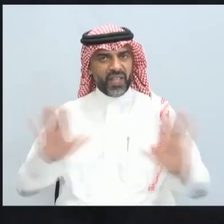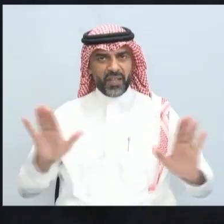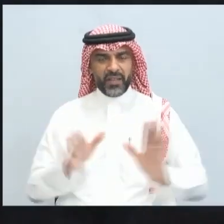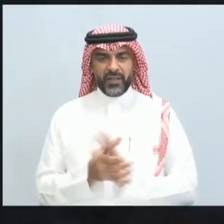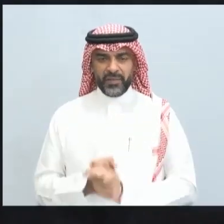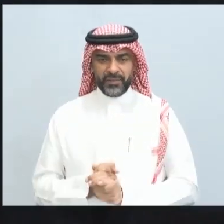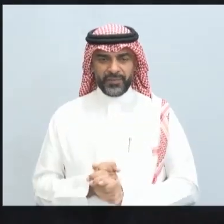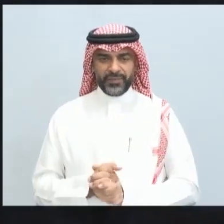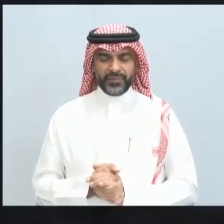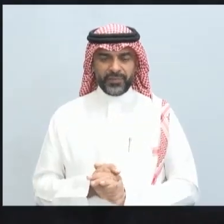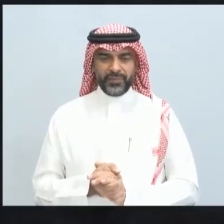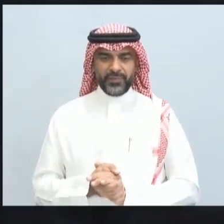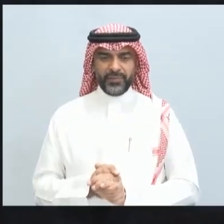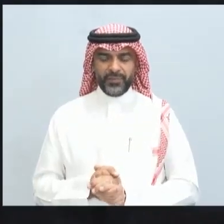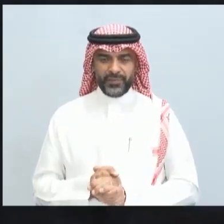المسائل الاربعه